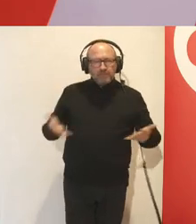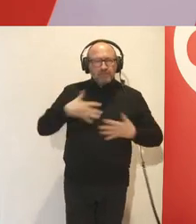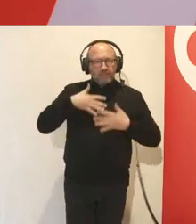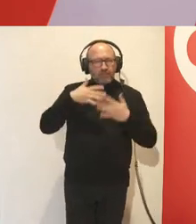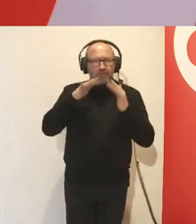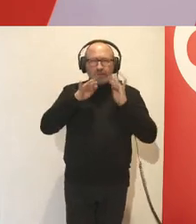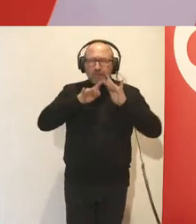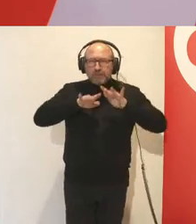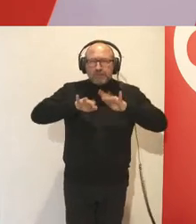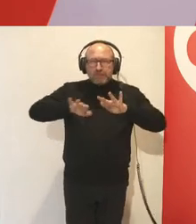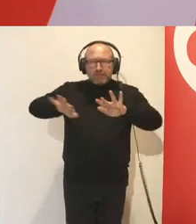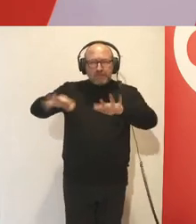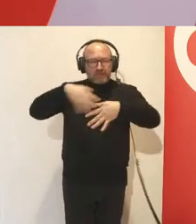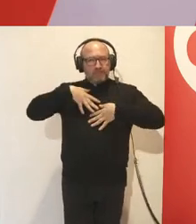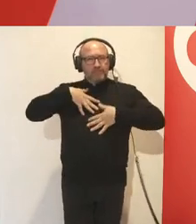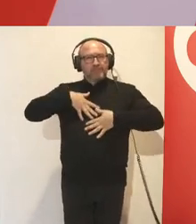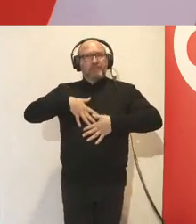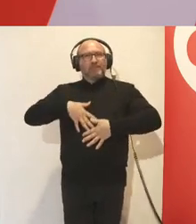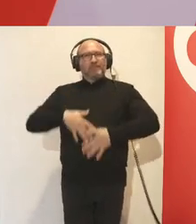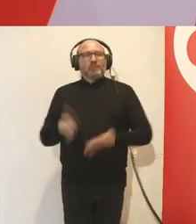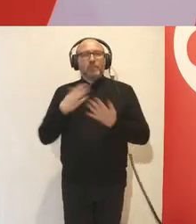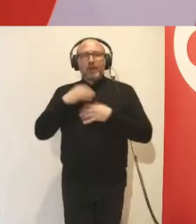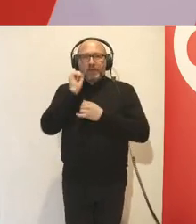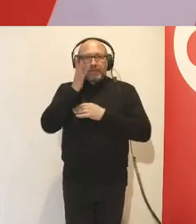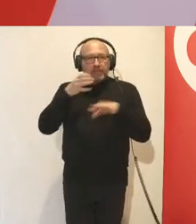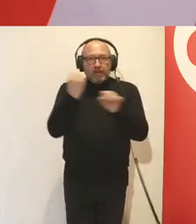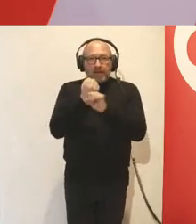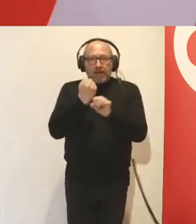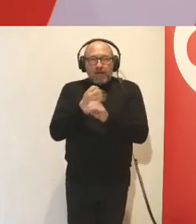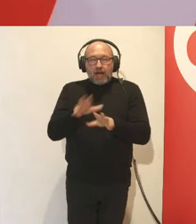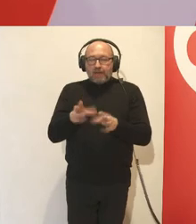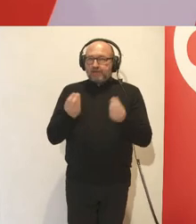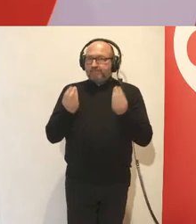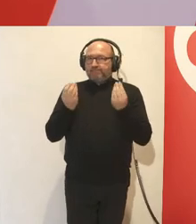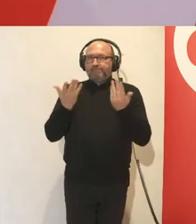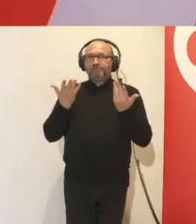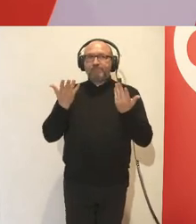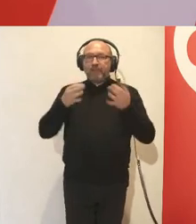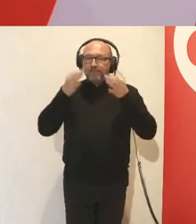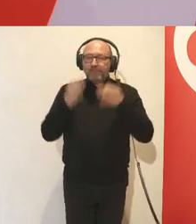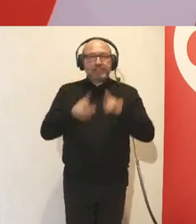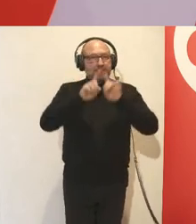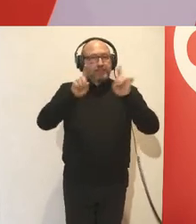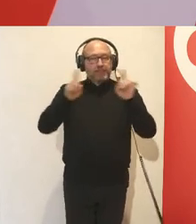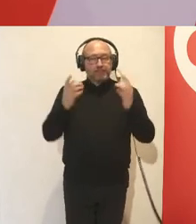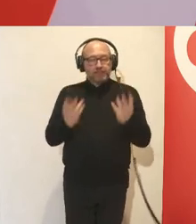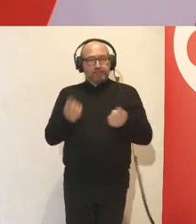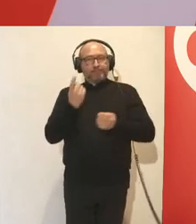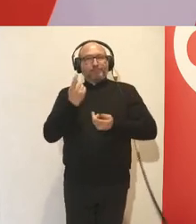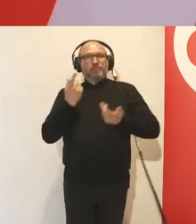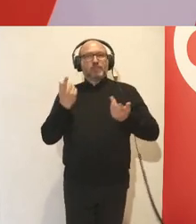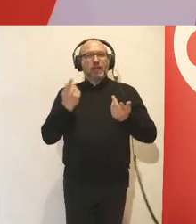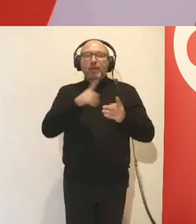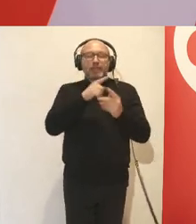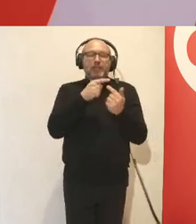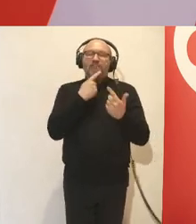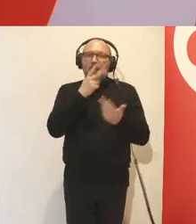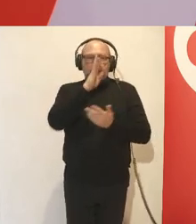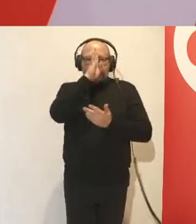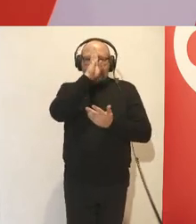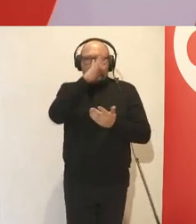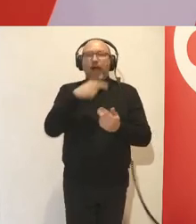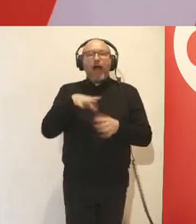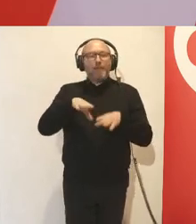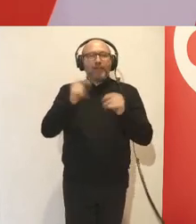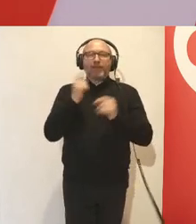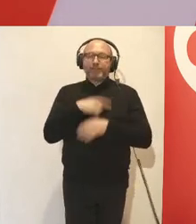rein sichert und ich merke auch in meiner täglichen arbeit dass man natürlich mit ganz vielen sachen konfrontiert wird man hier hält man für quatsch also ich habe am anfang